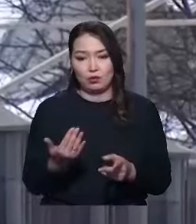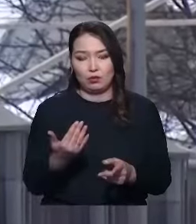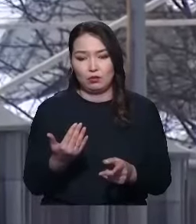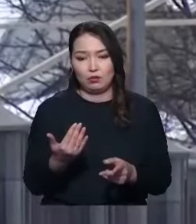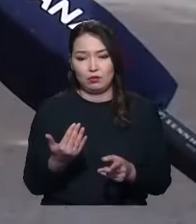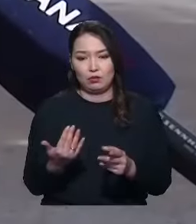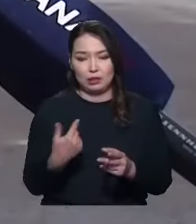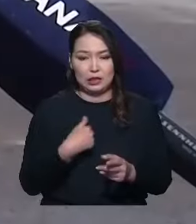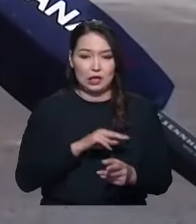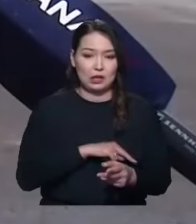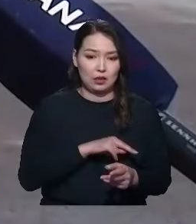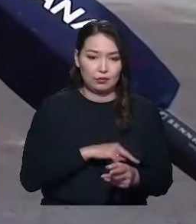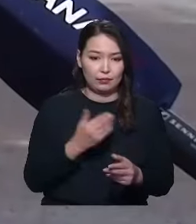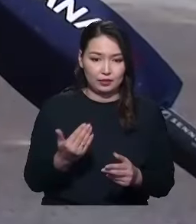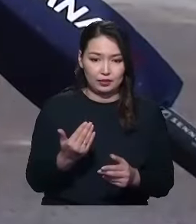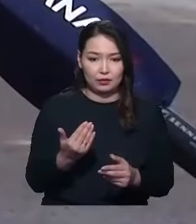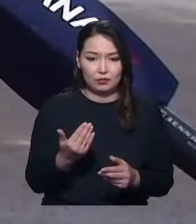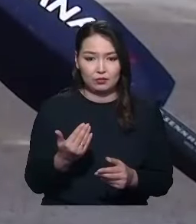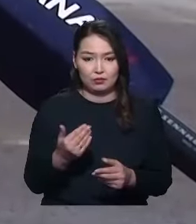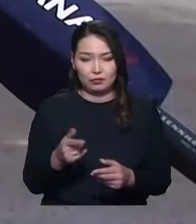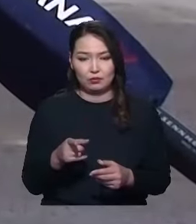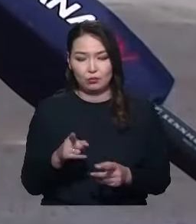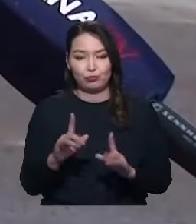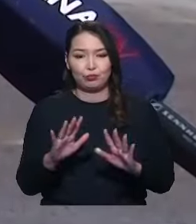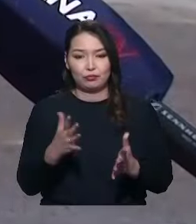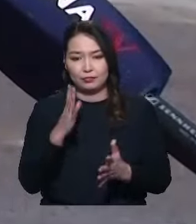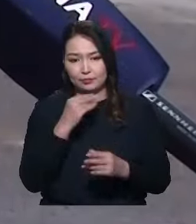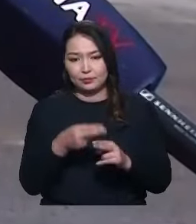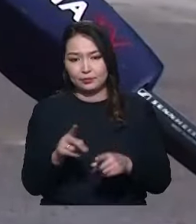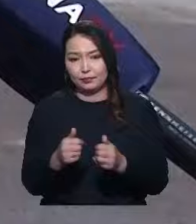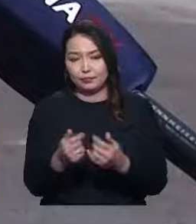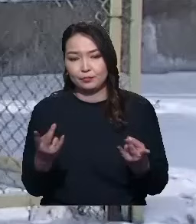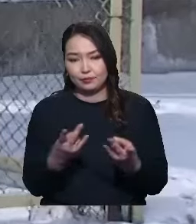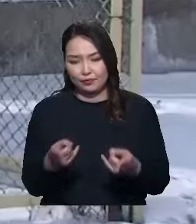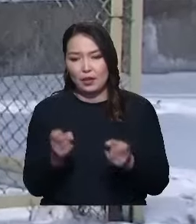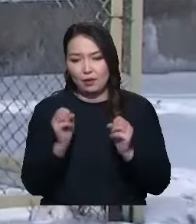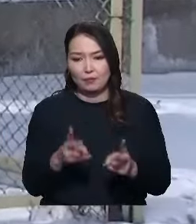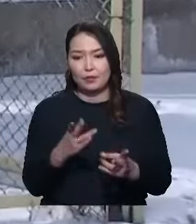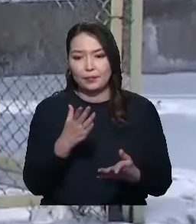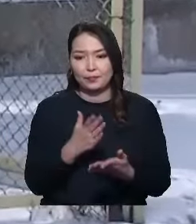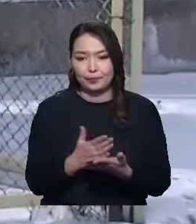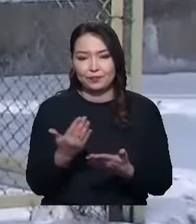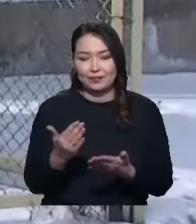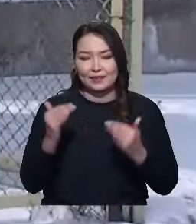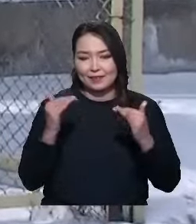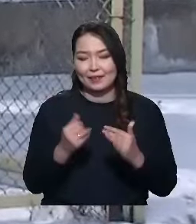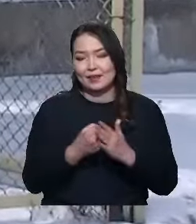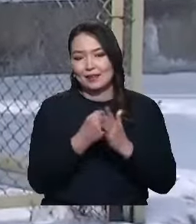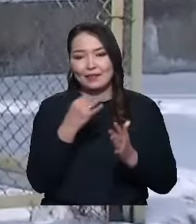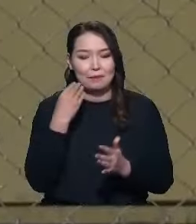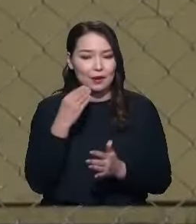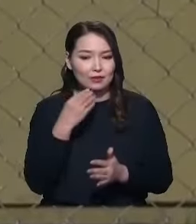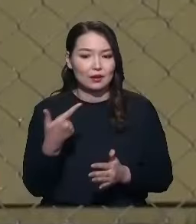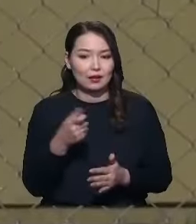я на работе. Мама одна тоже не всегда может уследить. Вот это вот опасно. Низкое давление и плохое качество